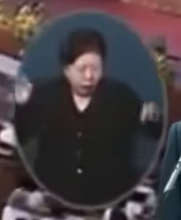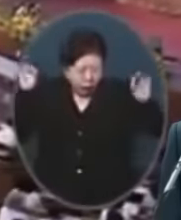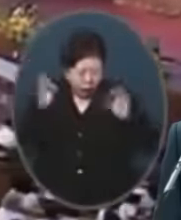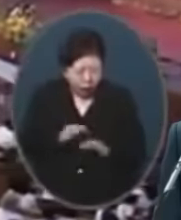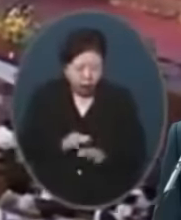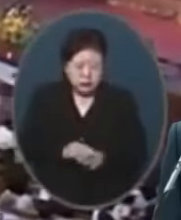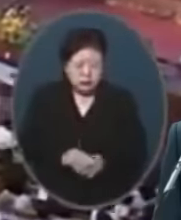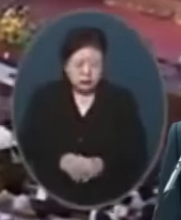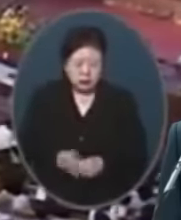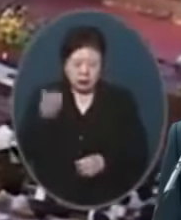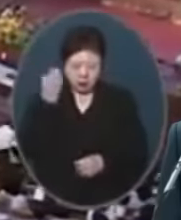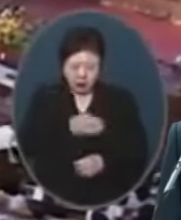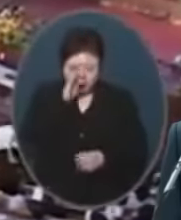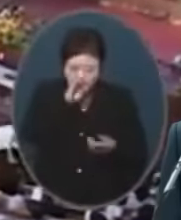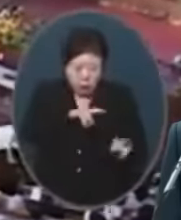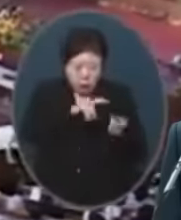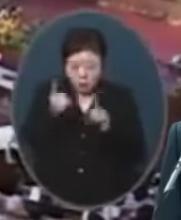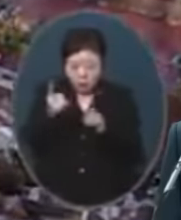붙어 있었습니다.